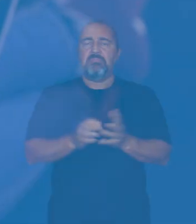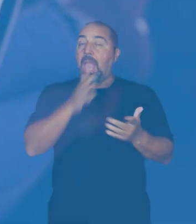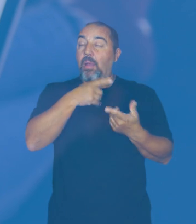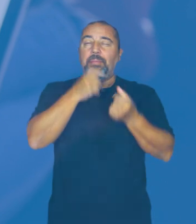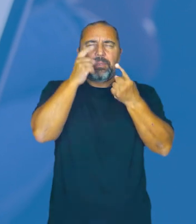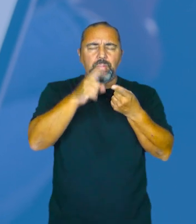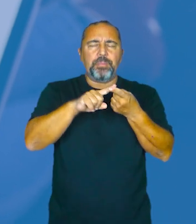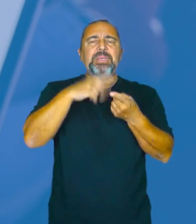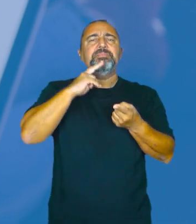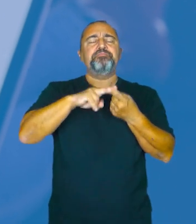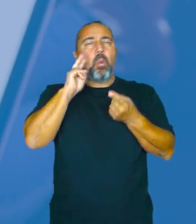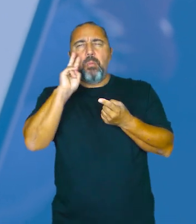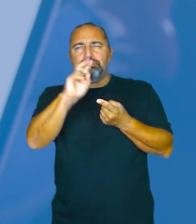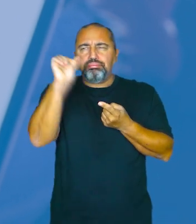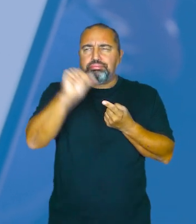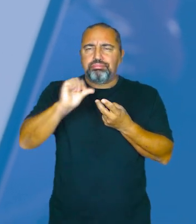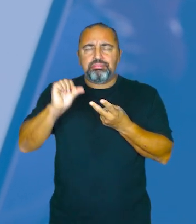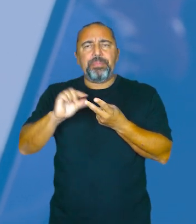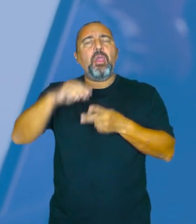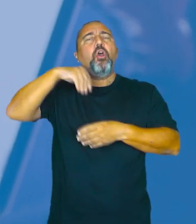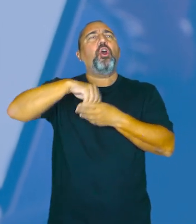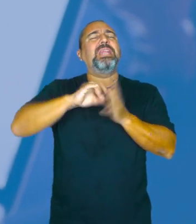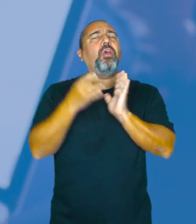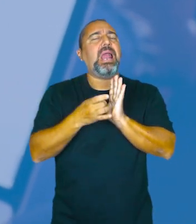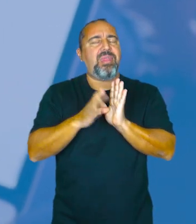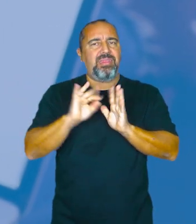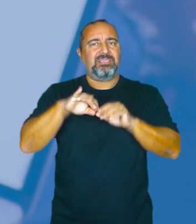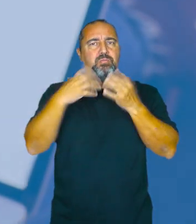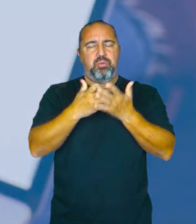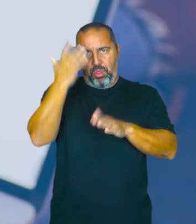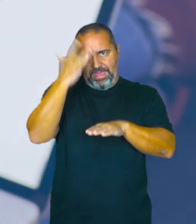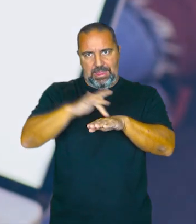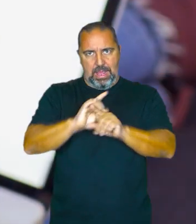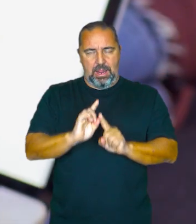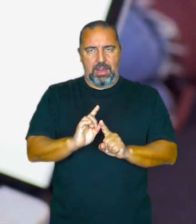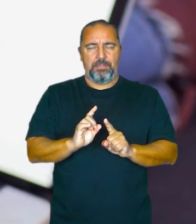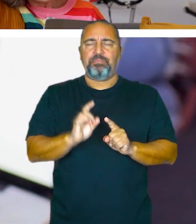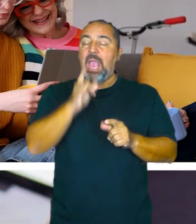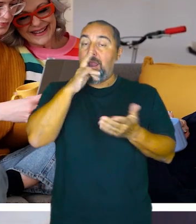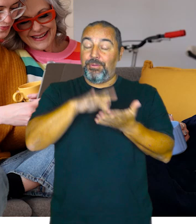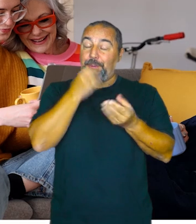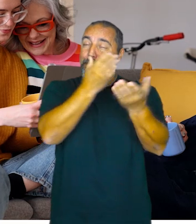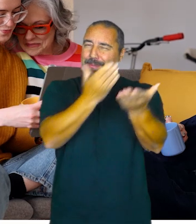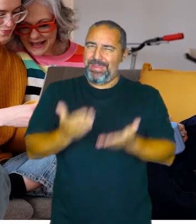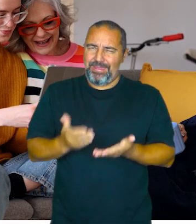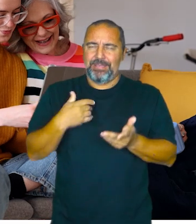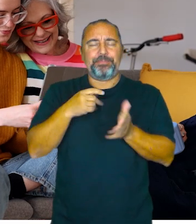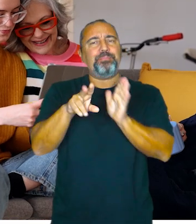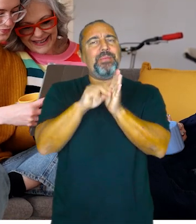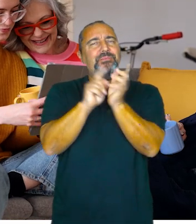Mundu digitalean kalitatezko edukia aurkitu, kontsumitu eta partekatu. Ongi etorri bideo